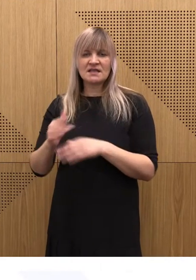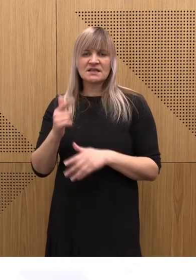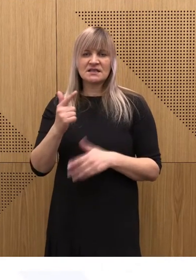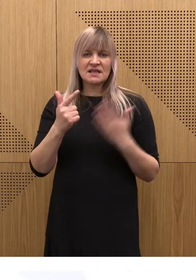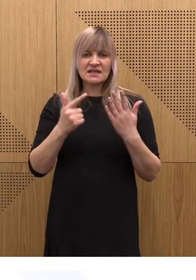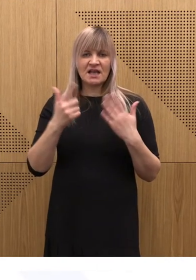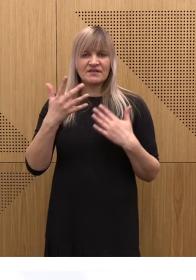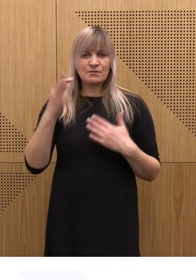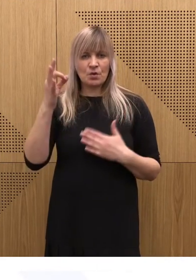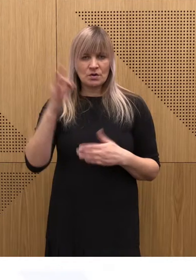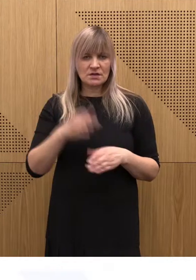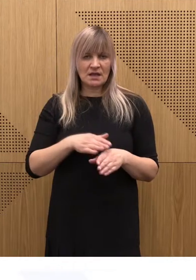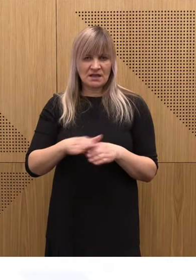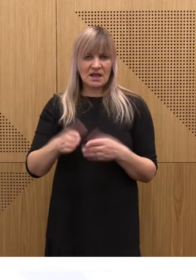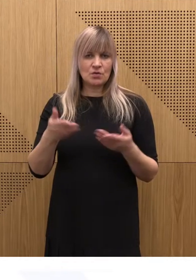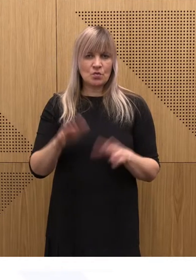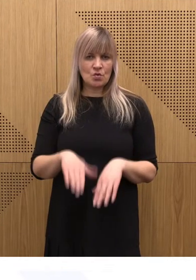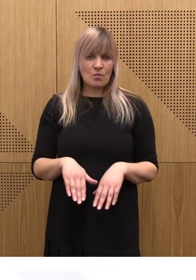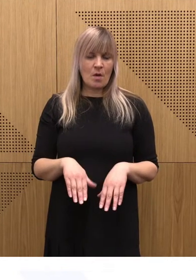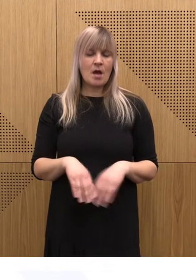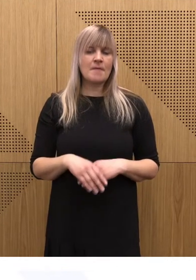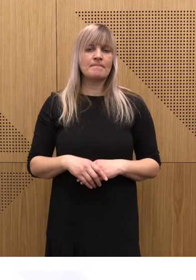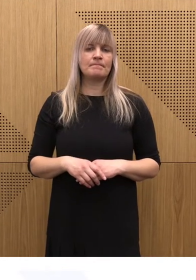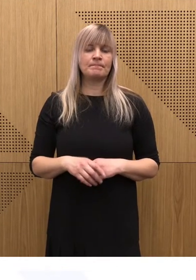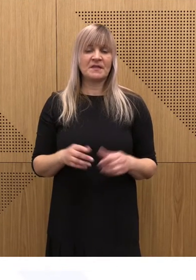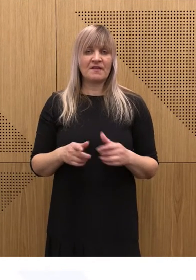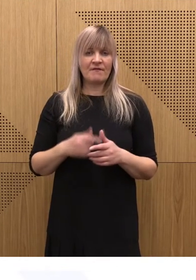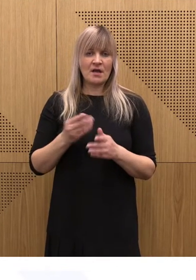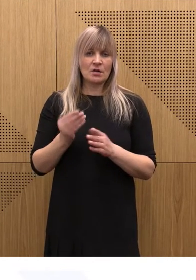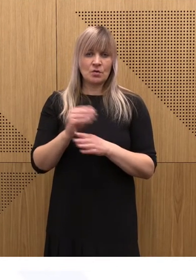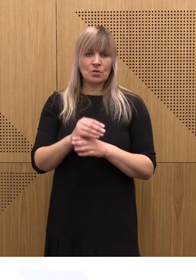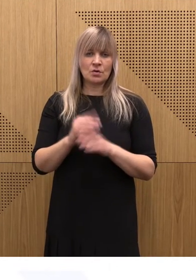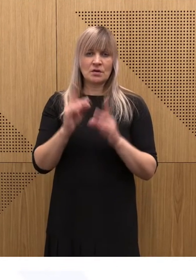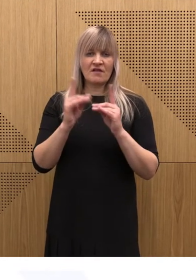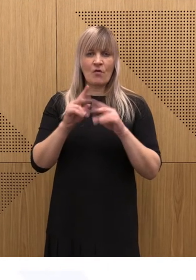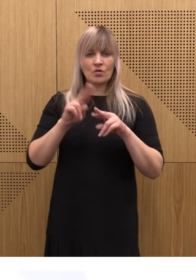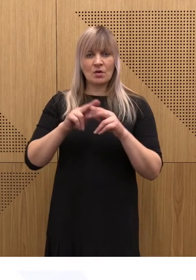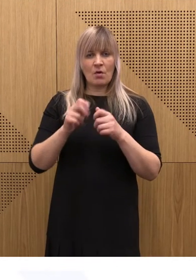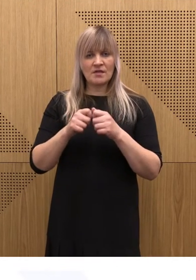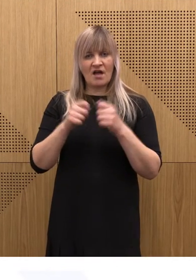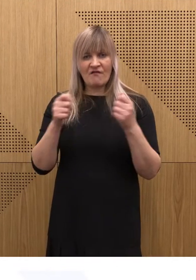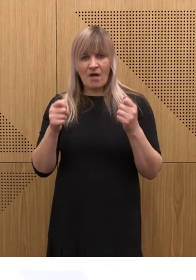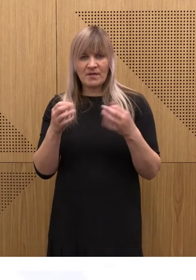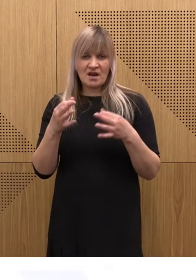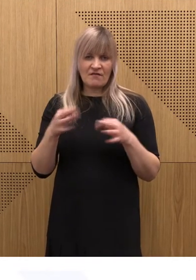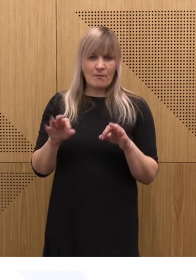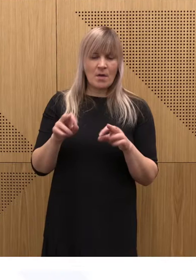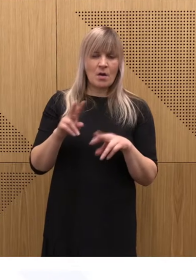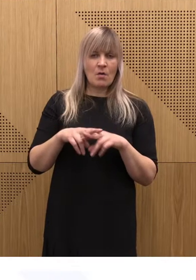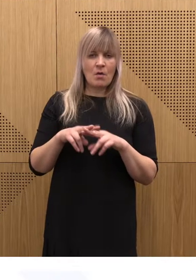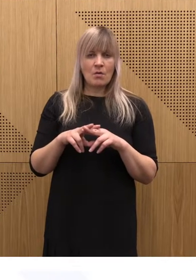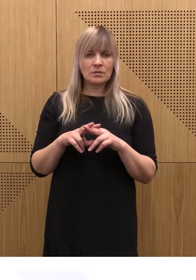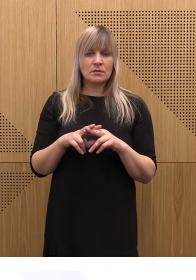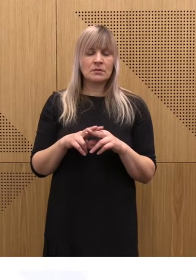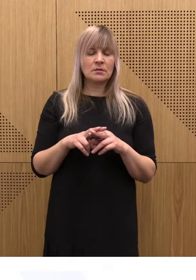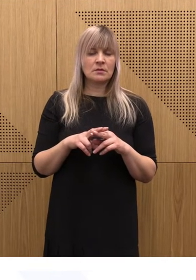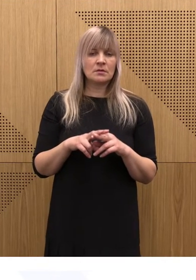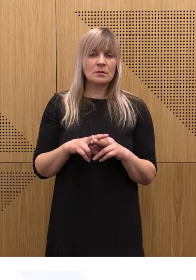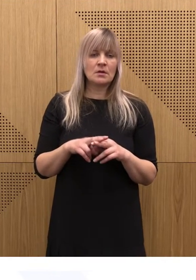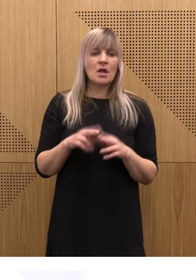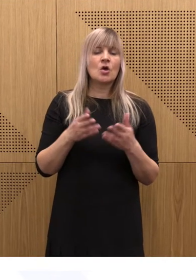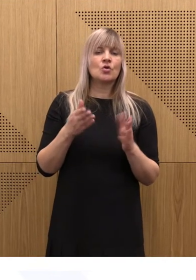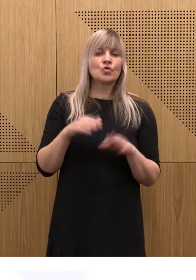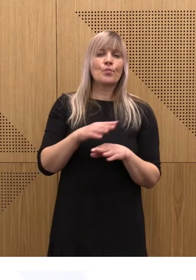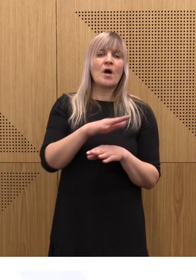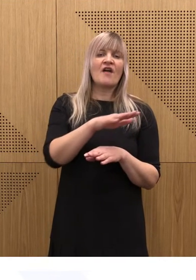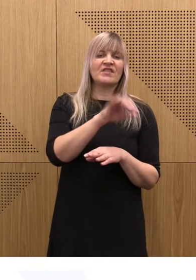75% ja peale iga järgnev voodi koha avamine, kui seda on vaja teha, võtab ära juba hetkel